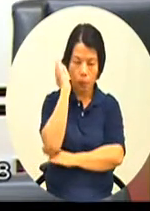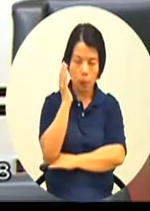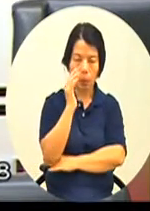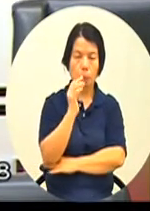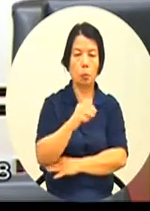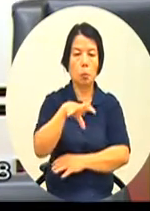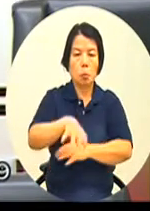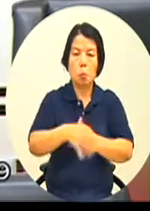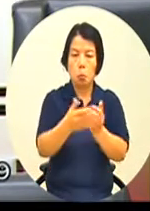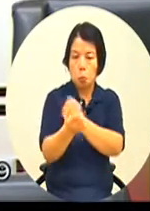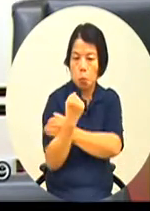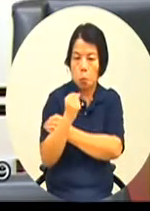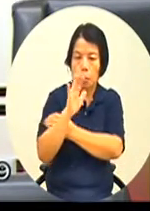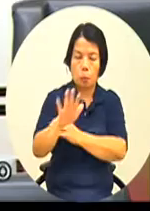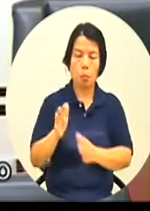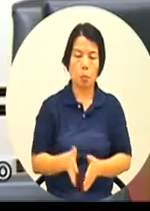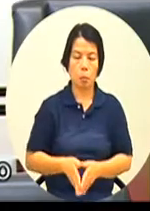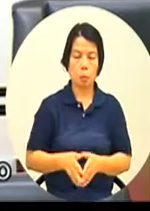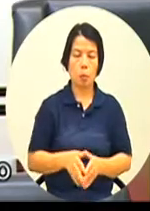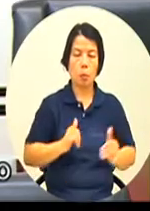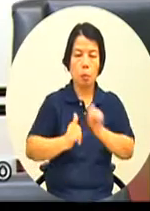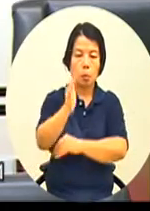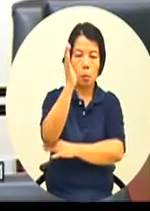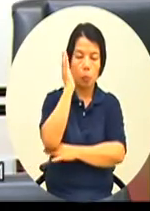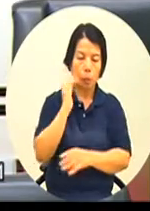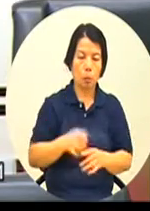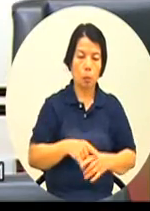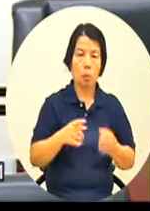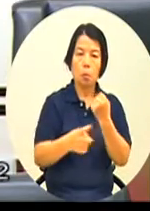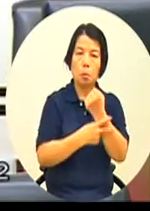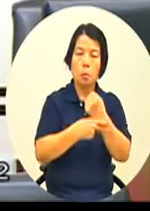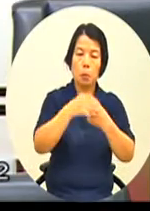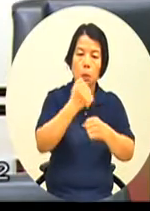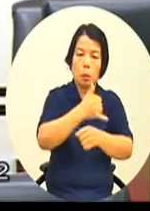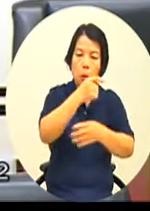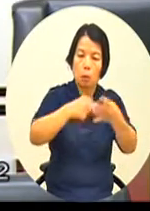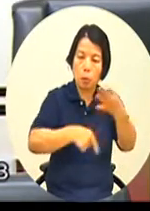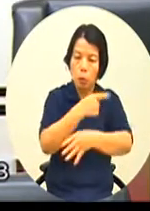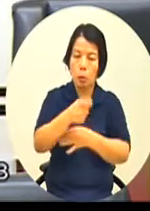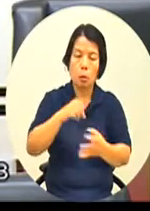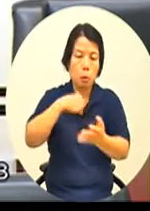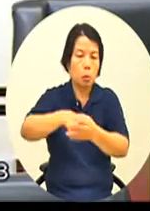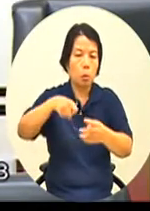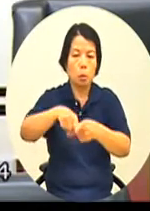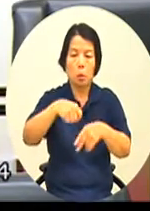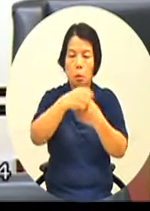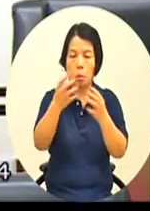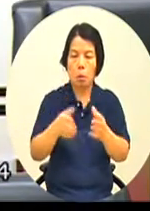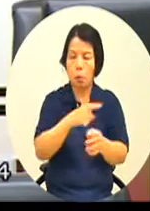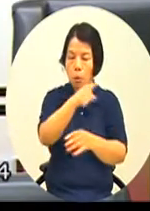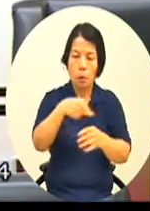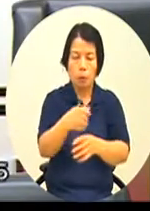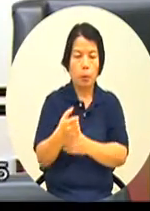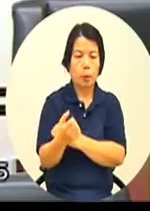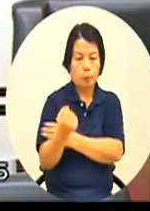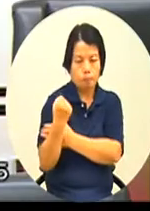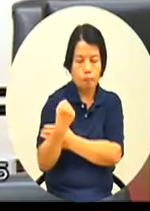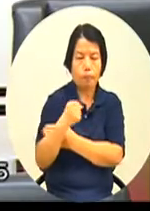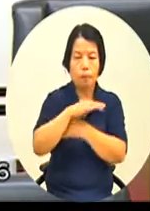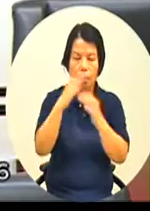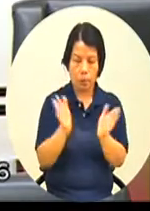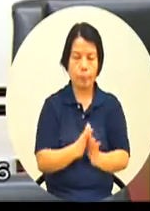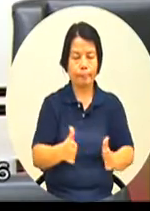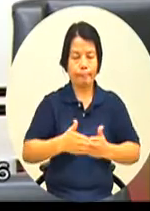觉得从民政里干事，从各里的志工等等的努力，我们必须要拿在这边提出来肯